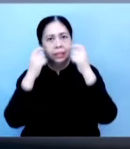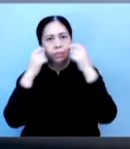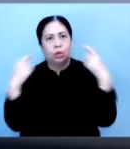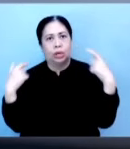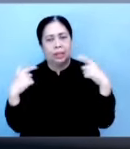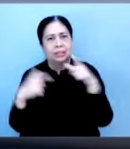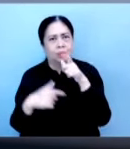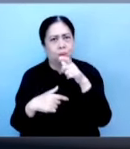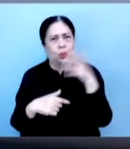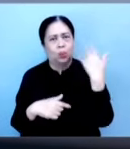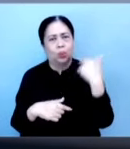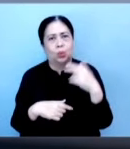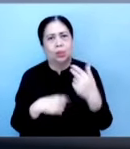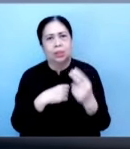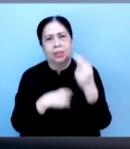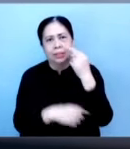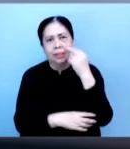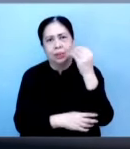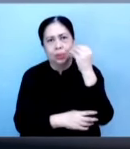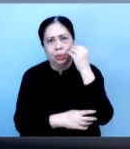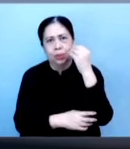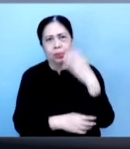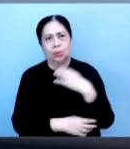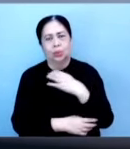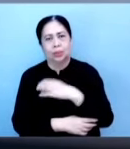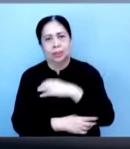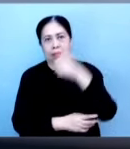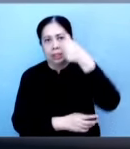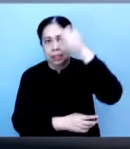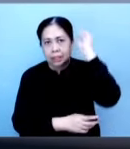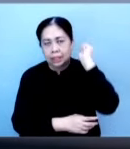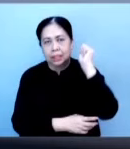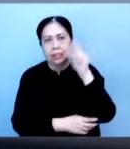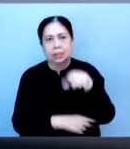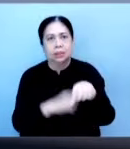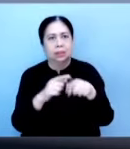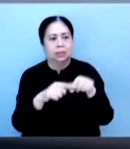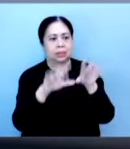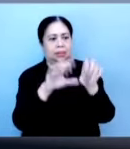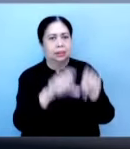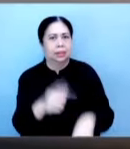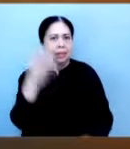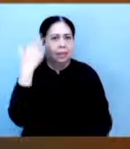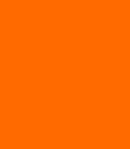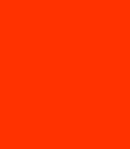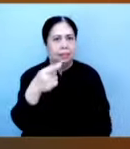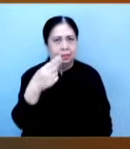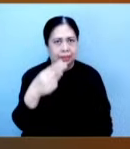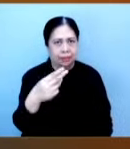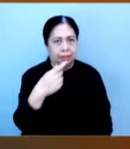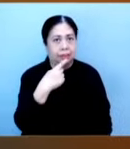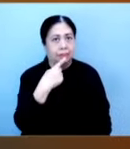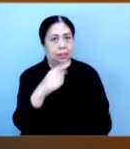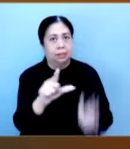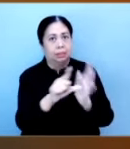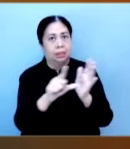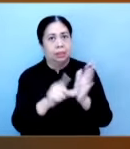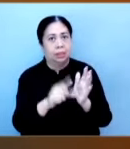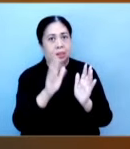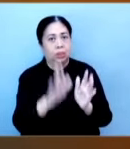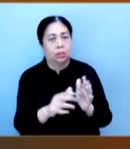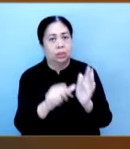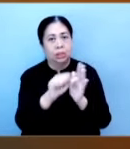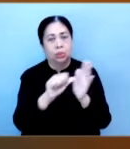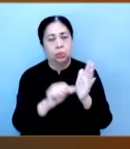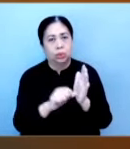Negros Oriental representative arne tevez matapos siyang arestuhin doon nitong hbes ayon sa abogado ni tevez na si Attorney